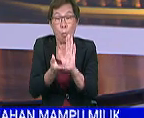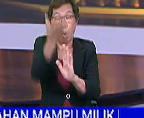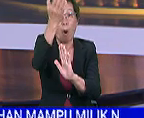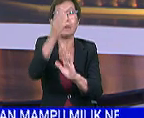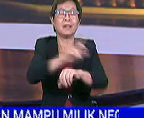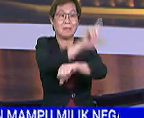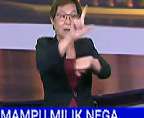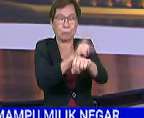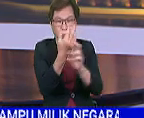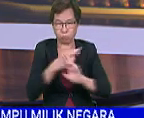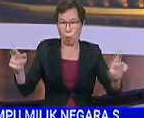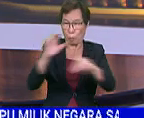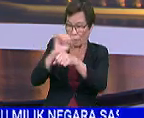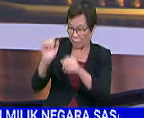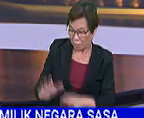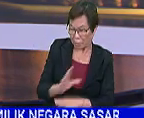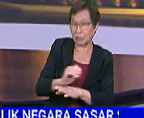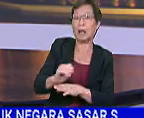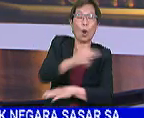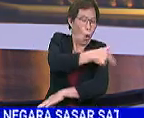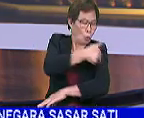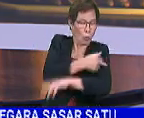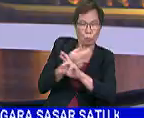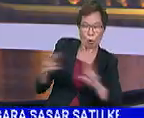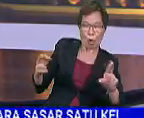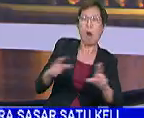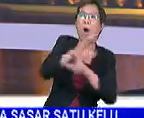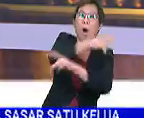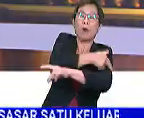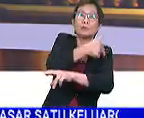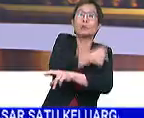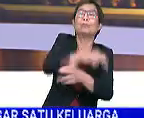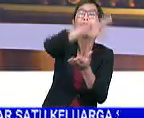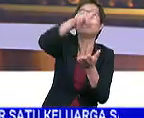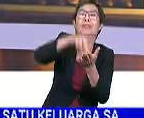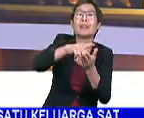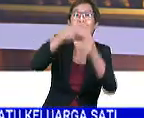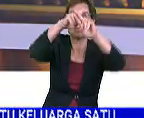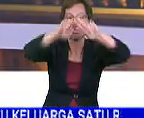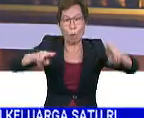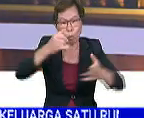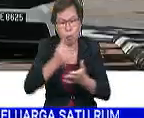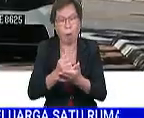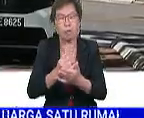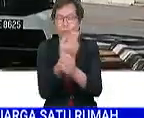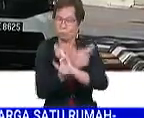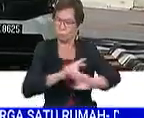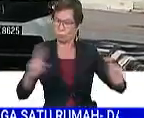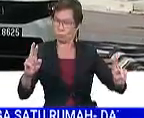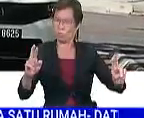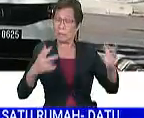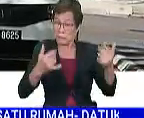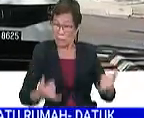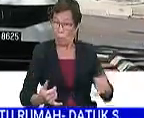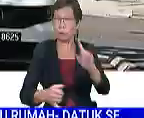kesiapsiagaan meliputi kakitangan dan fasiliti termasuk hospital dan pusat kuarantin